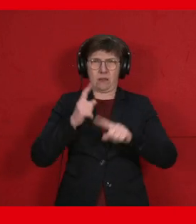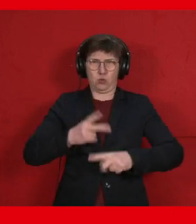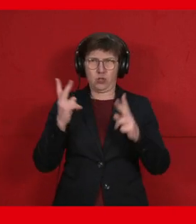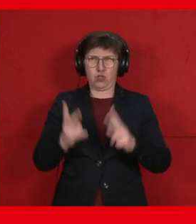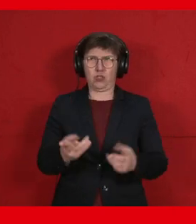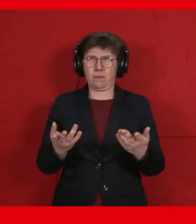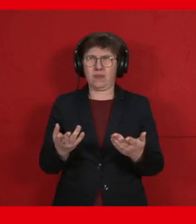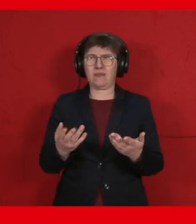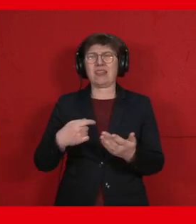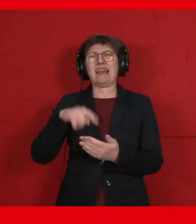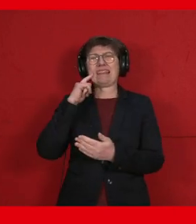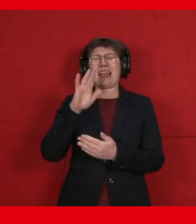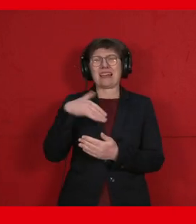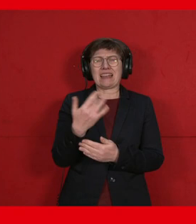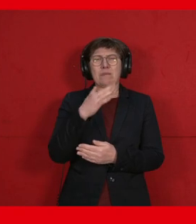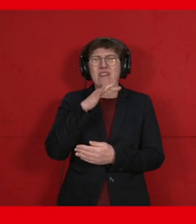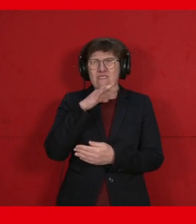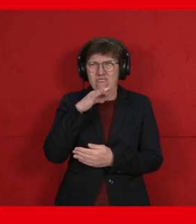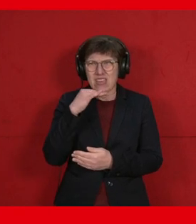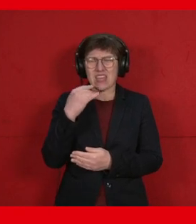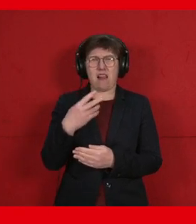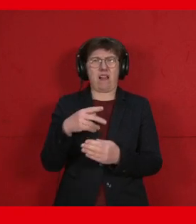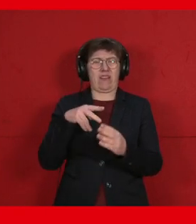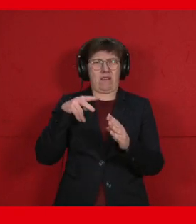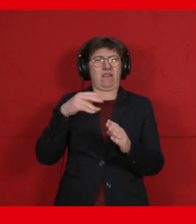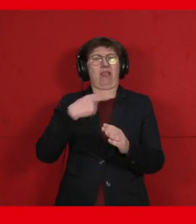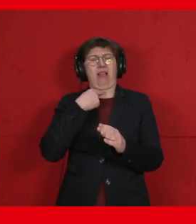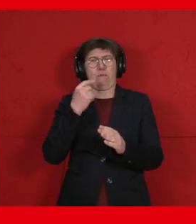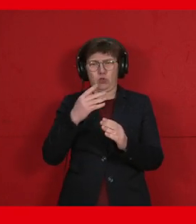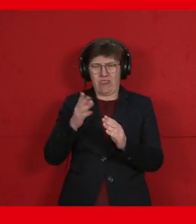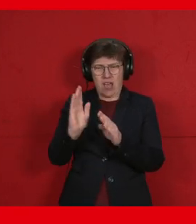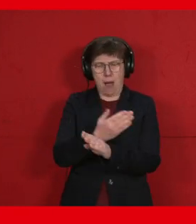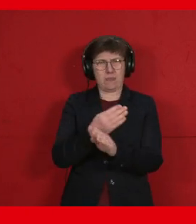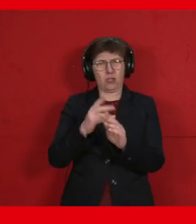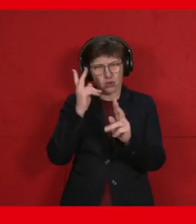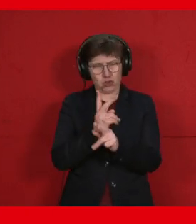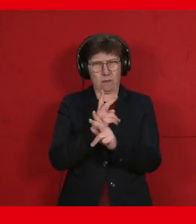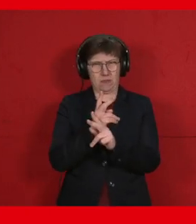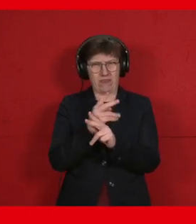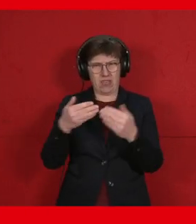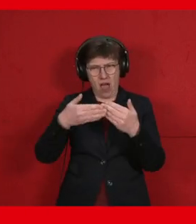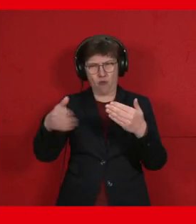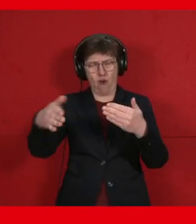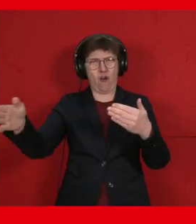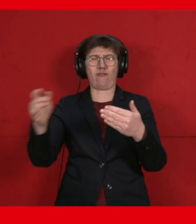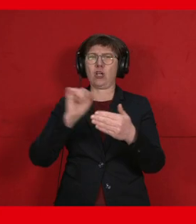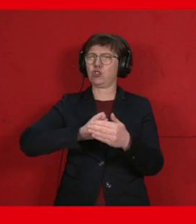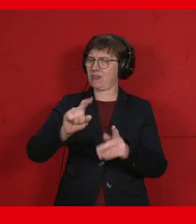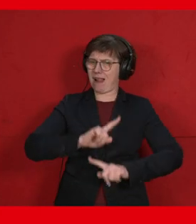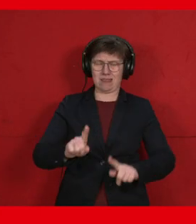Ich glaube, es gibt viele Hürden, die wir da überwinden müssen. Das ist richtig, das geht nicht schnell